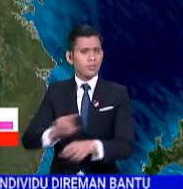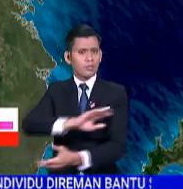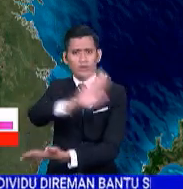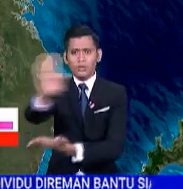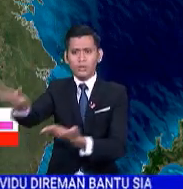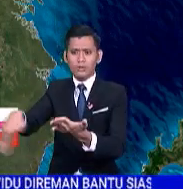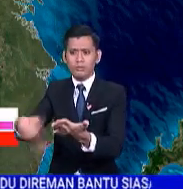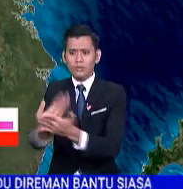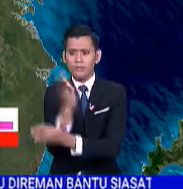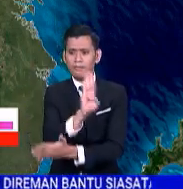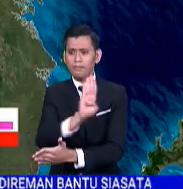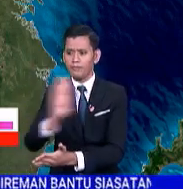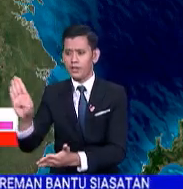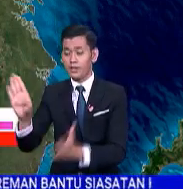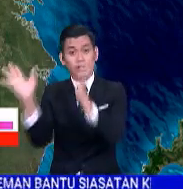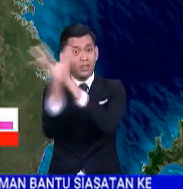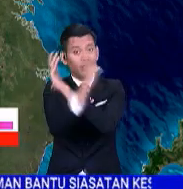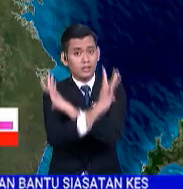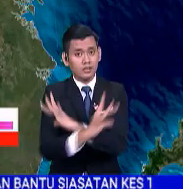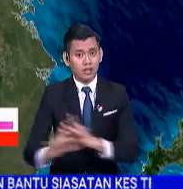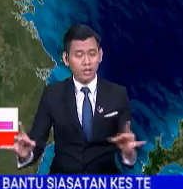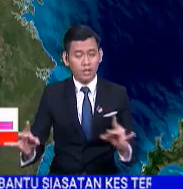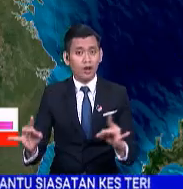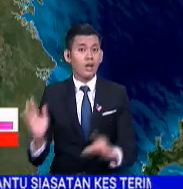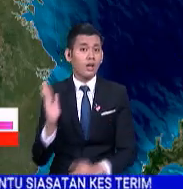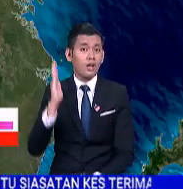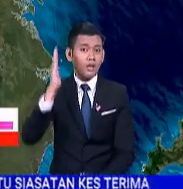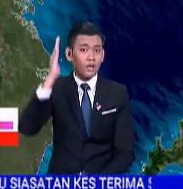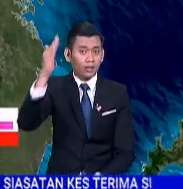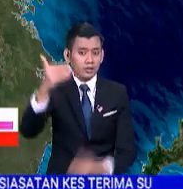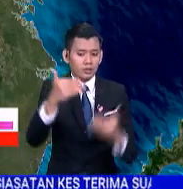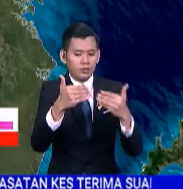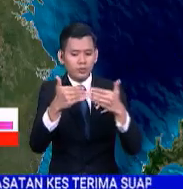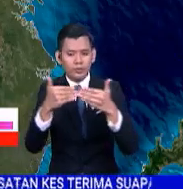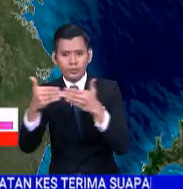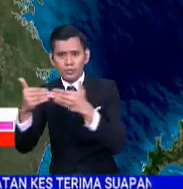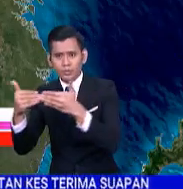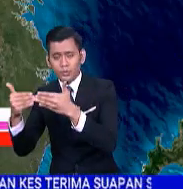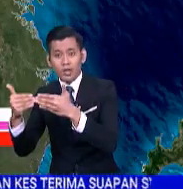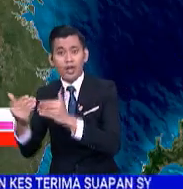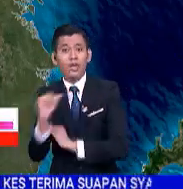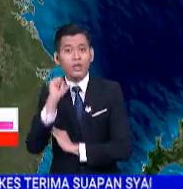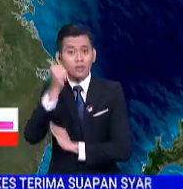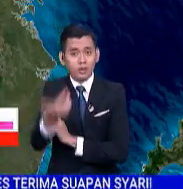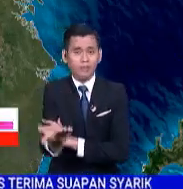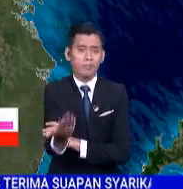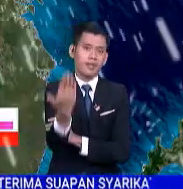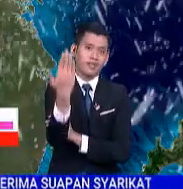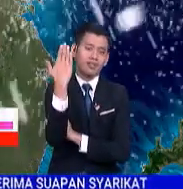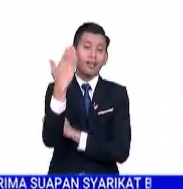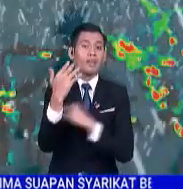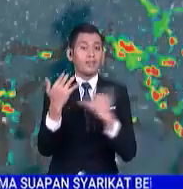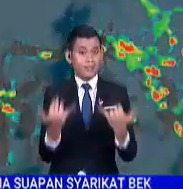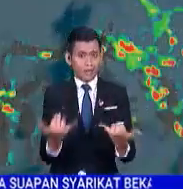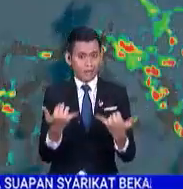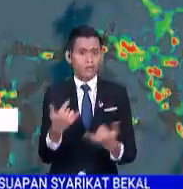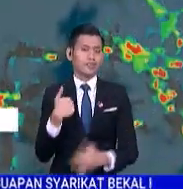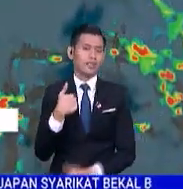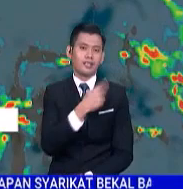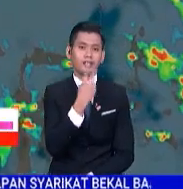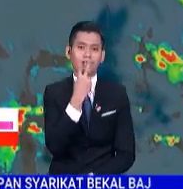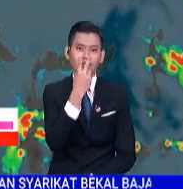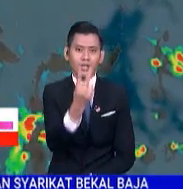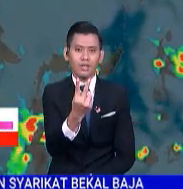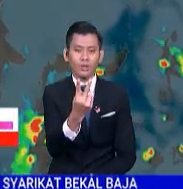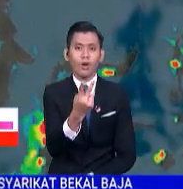keseluruhan barat Sarawak ini dijangkakan akan berlanjutan sehingga ke keesokan pagi. Kita perhatikan pula kepada